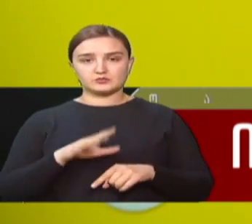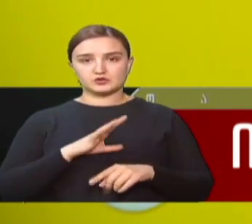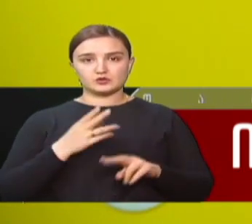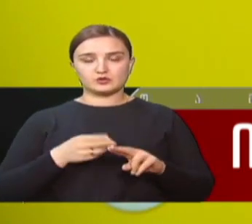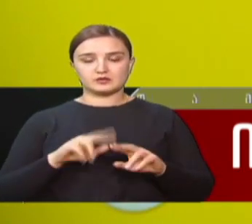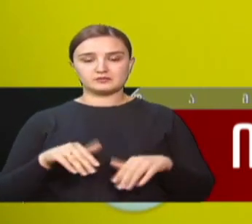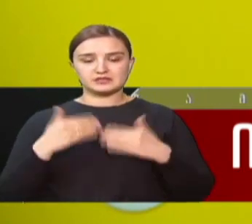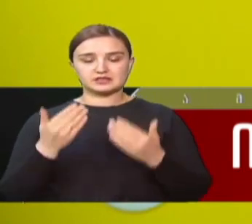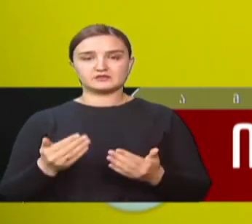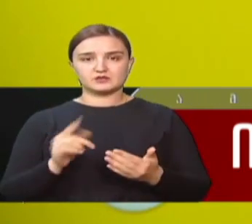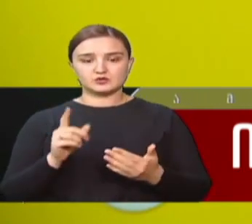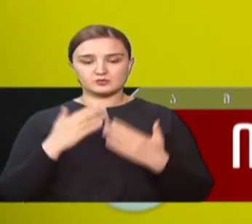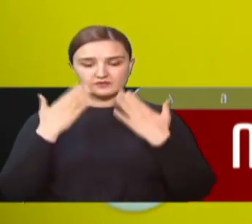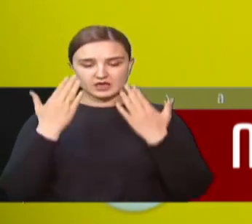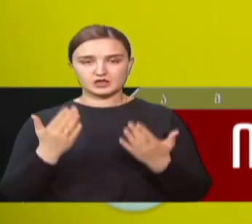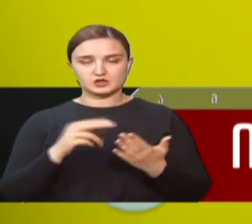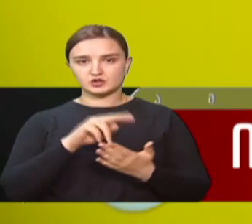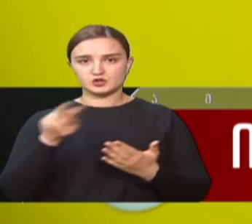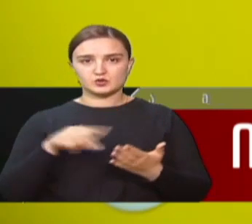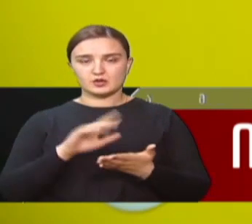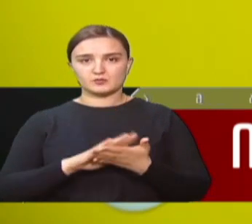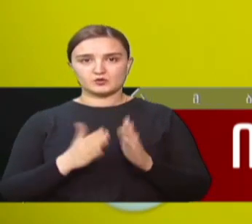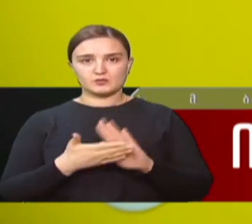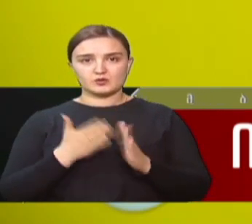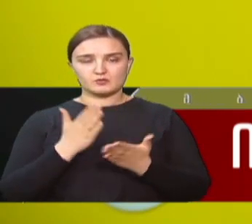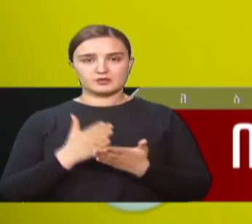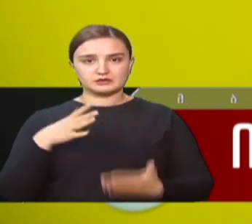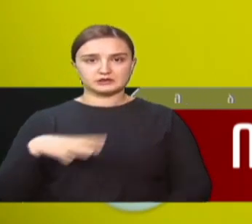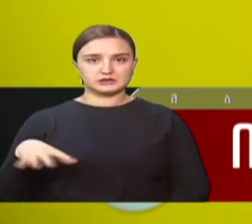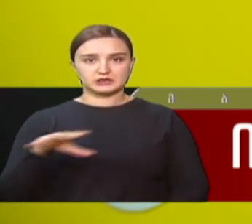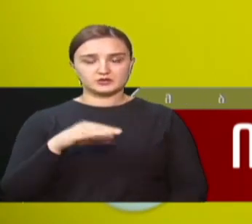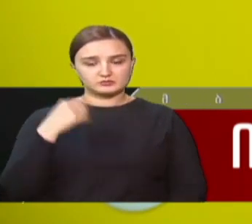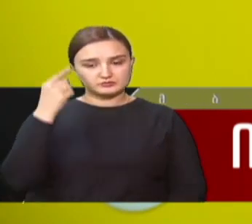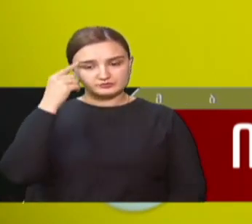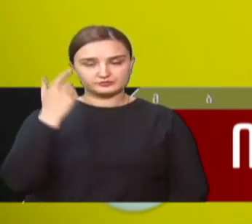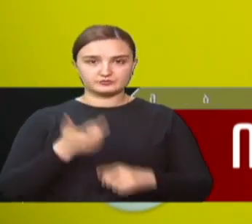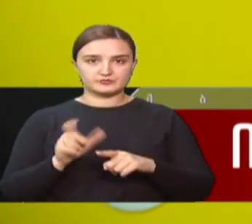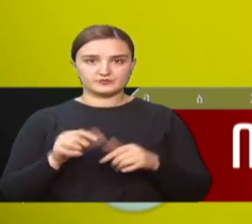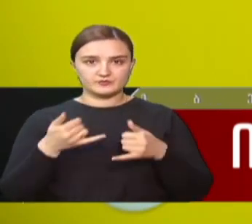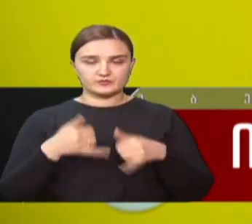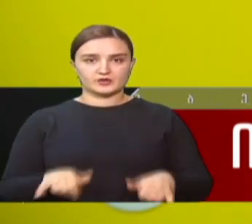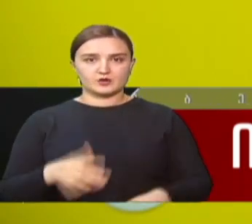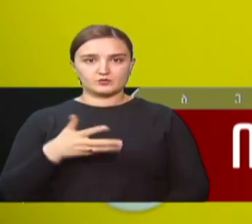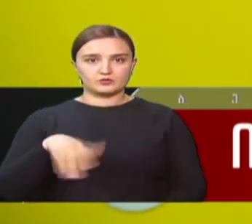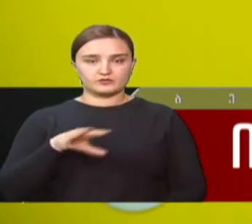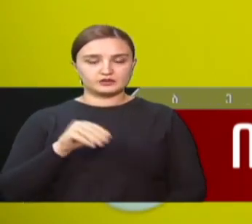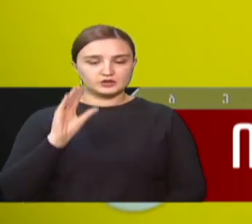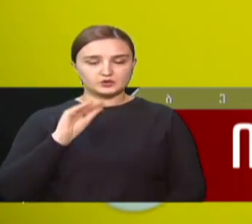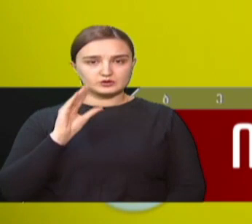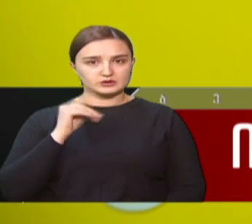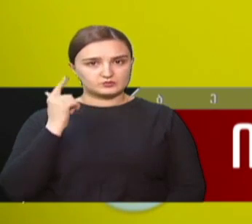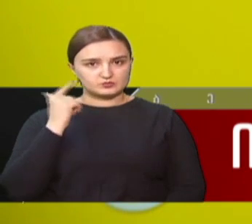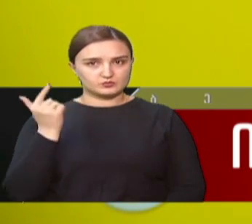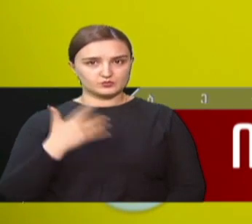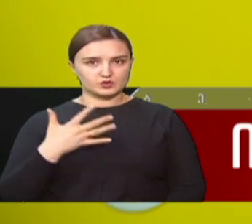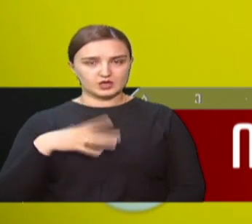იმისთვის, რომ გაეცნო რა ვითარება არის შექმნილი ქვეყანაში, მათ ვფიქრობ ძალიან გაუკვირდათ. როდესაც გაიგეს,